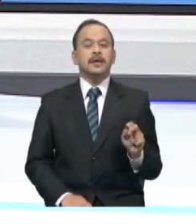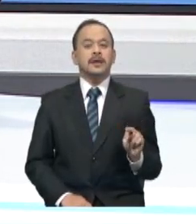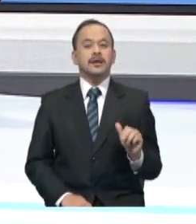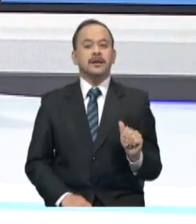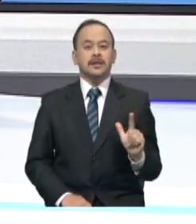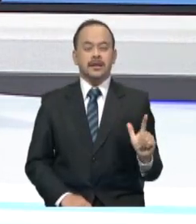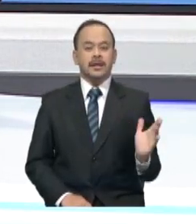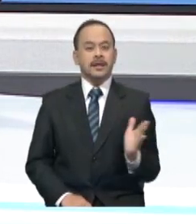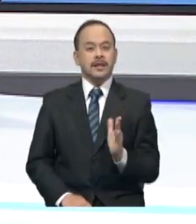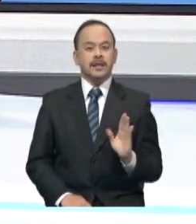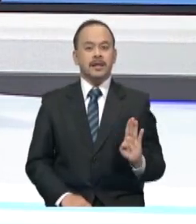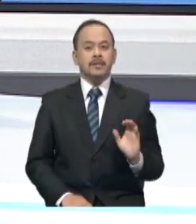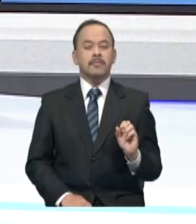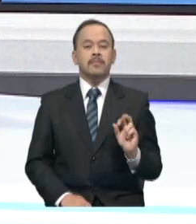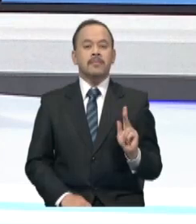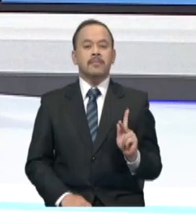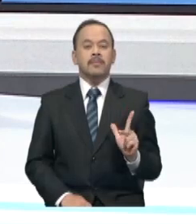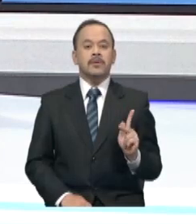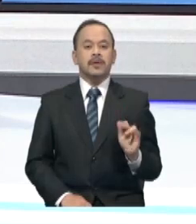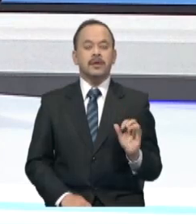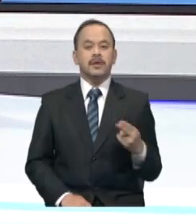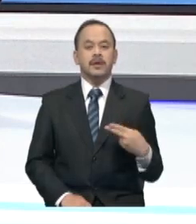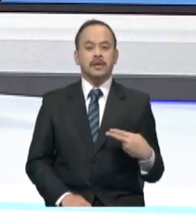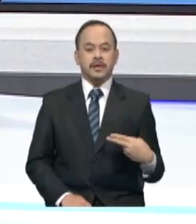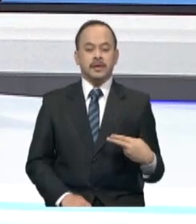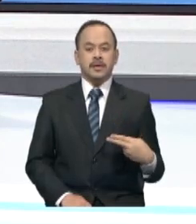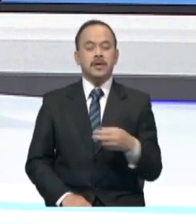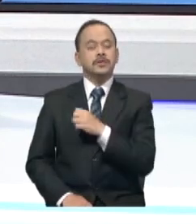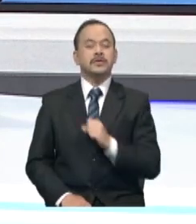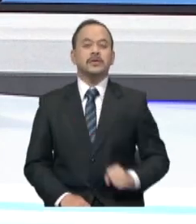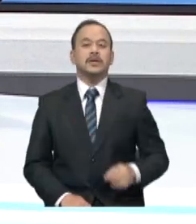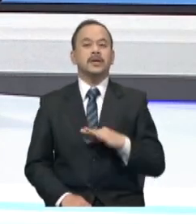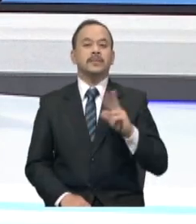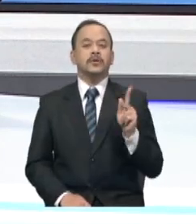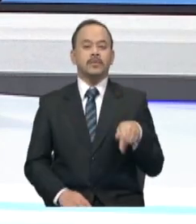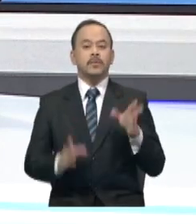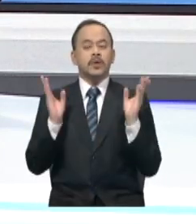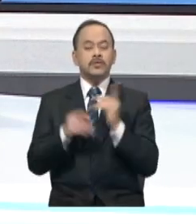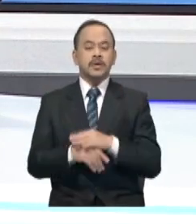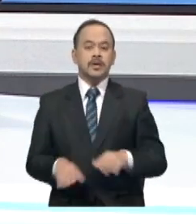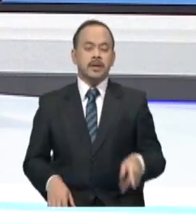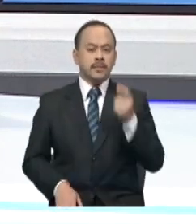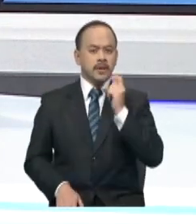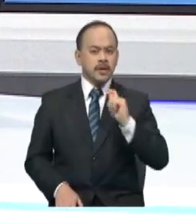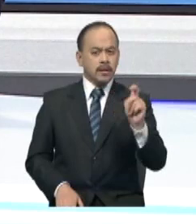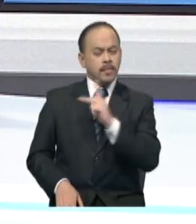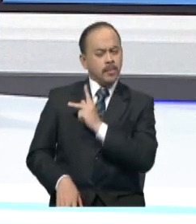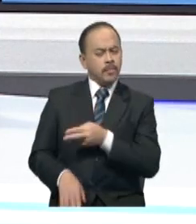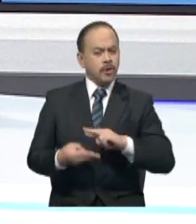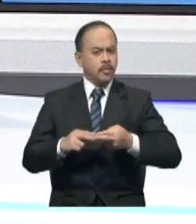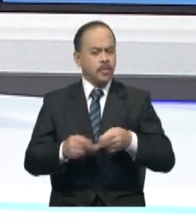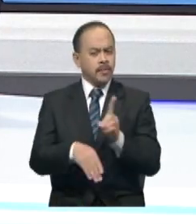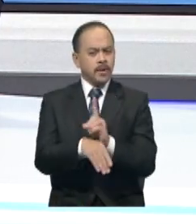Haji Omarali Saifuddin Saadul Kariwadin, Sultan dan Yang di-Pertuan Negara Brunei Darussalam bertitah pengukuhan